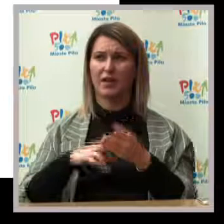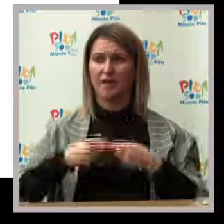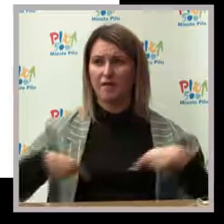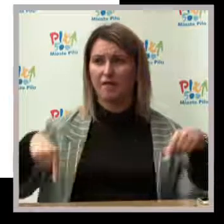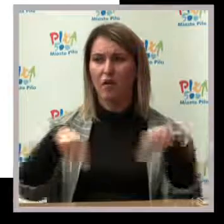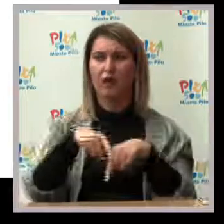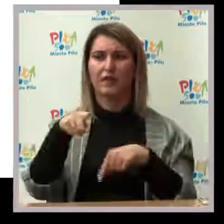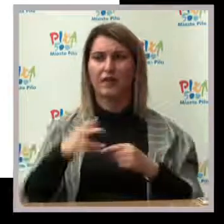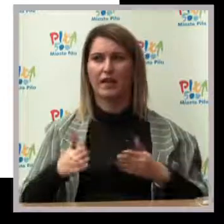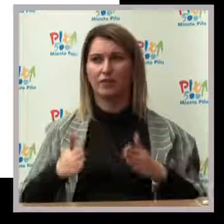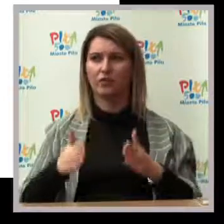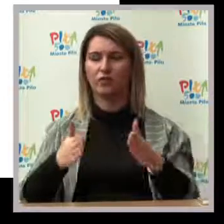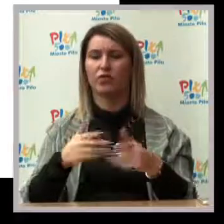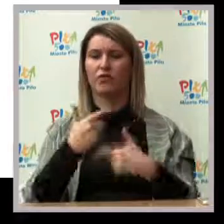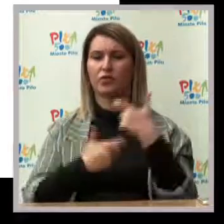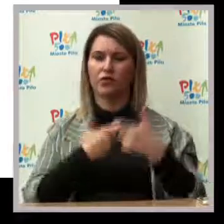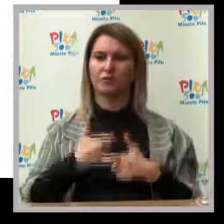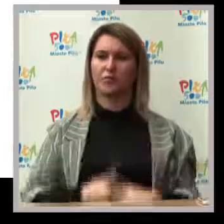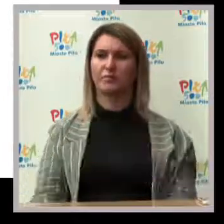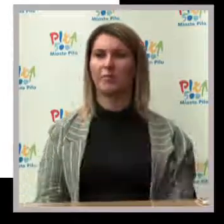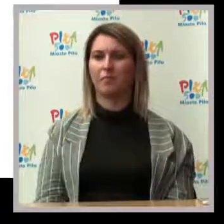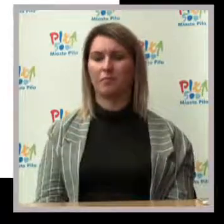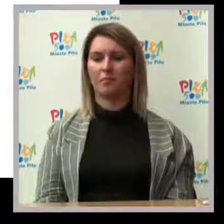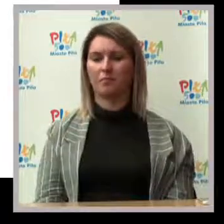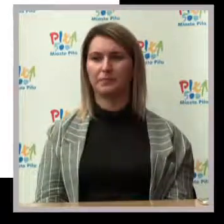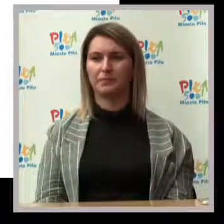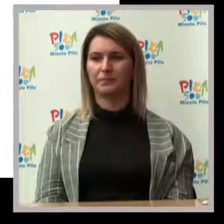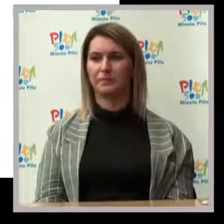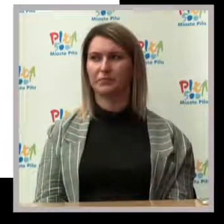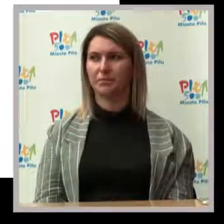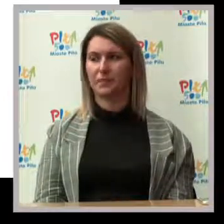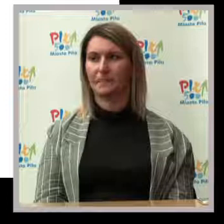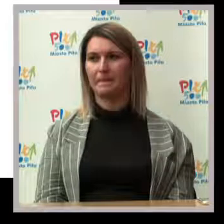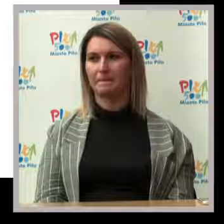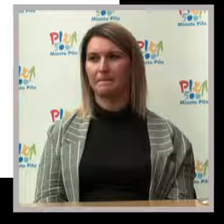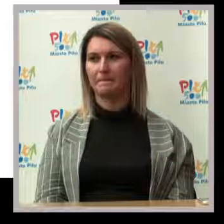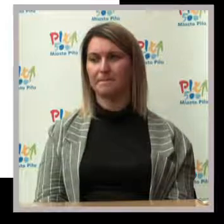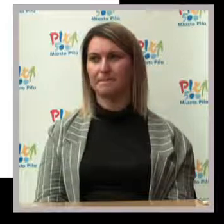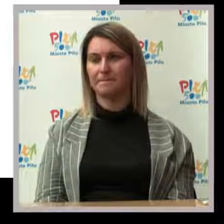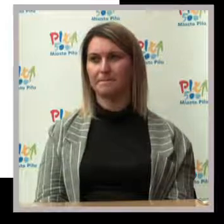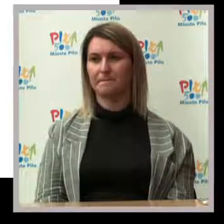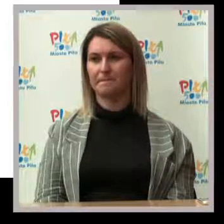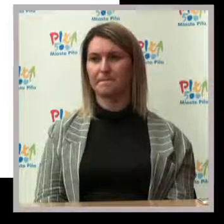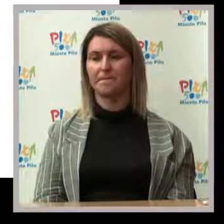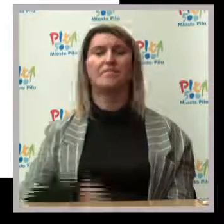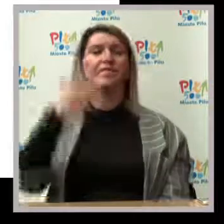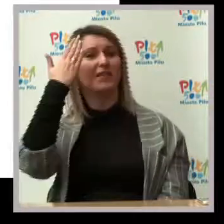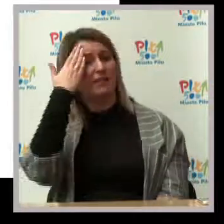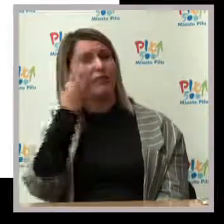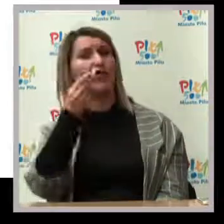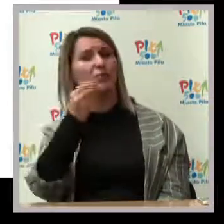tej drogi. Mam nadzieję, że ta pozycja zostanie finansowo wzmocniona, bo wiadomo, że ceny wzrosły